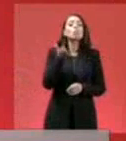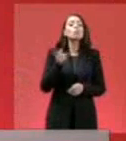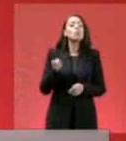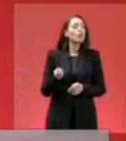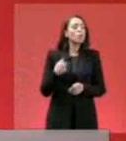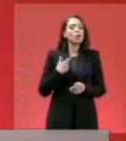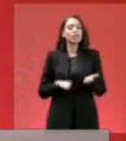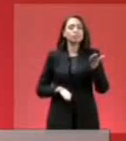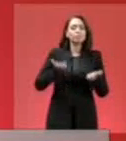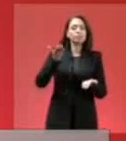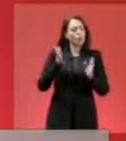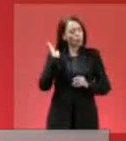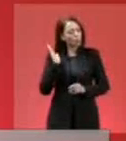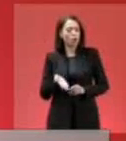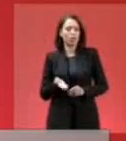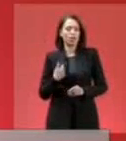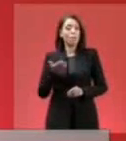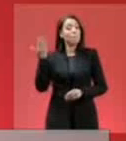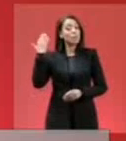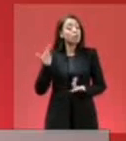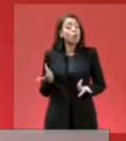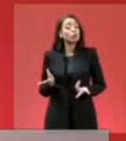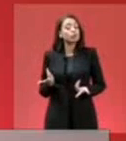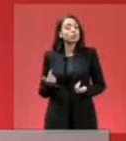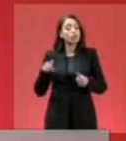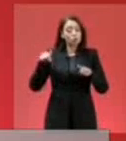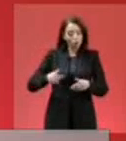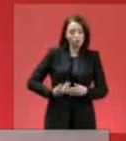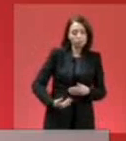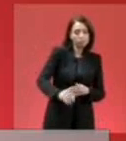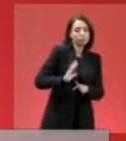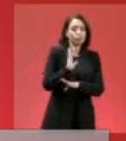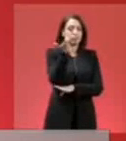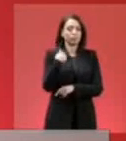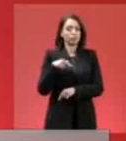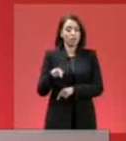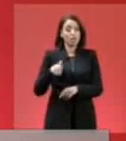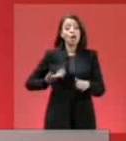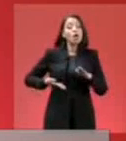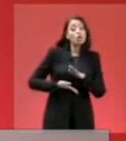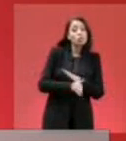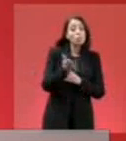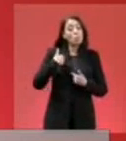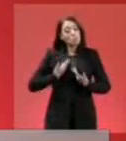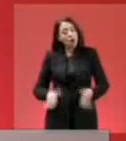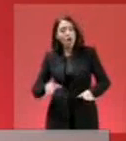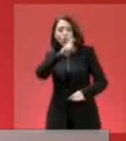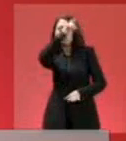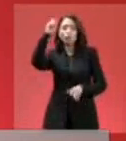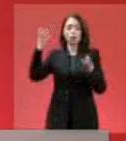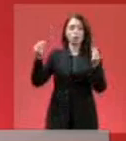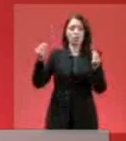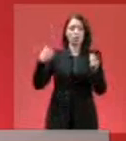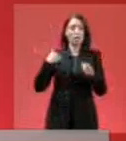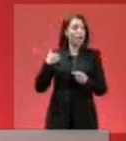και να συγκρίνει. Που ήμασταν πριν και που είμαστε σήμερα και μέσα από ποιες δυσκολίες περάσαμε.